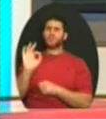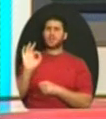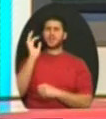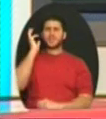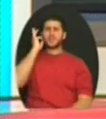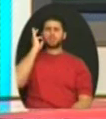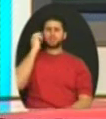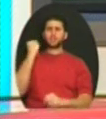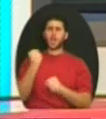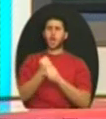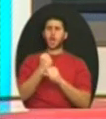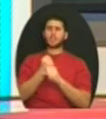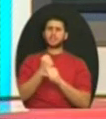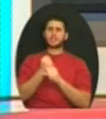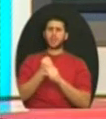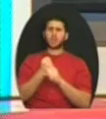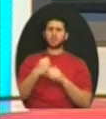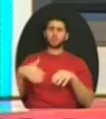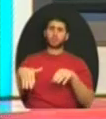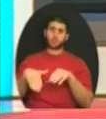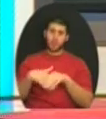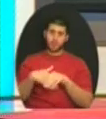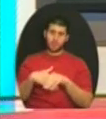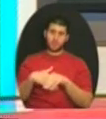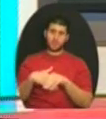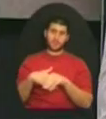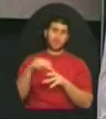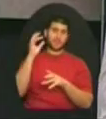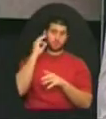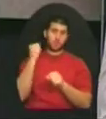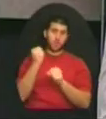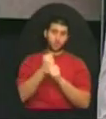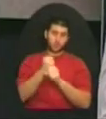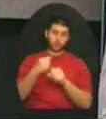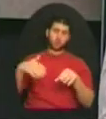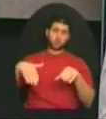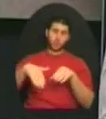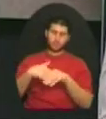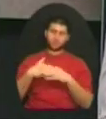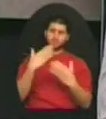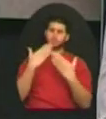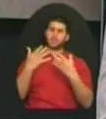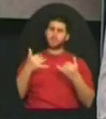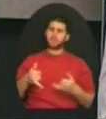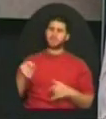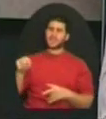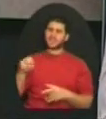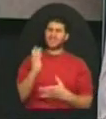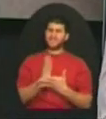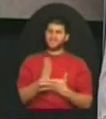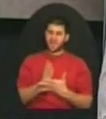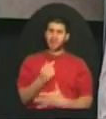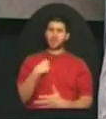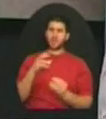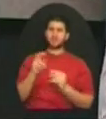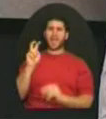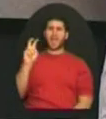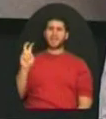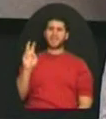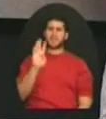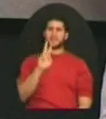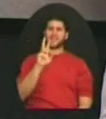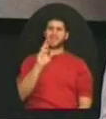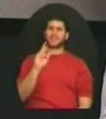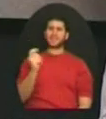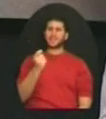נשים עושות שלום התכנסה היום, נשים עושות שלום, נכון? זו הגדרה. התכנסה היום בכנסת, ואנחנו עם ענת בן דוד, פעילה